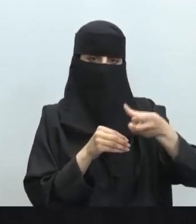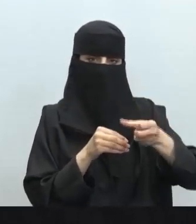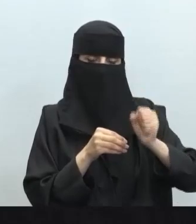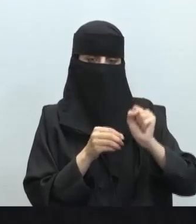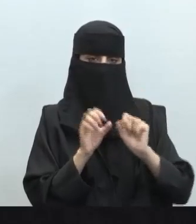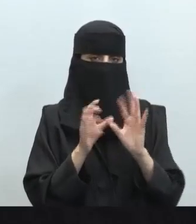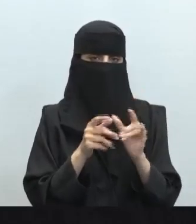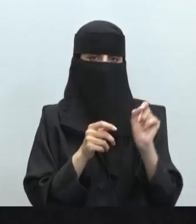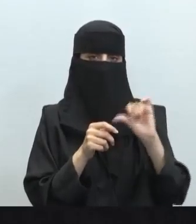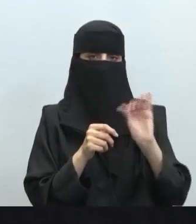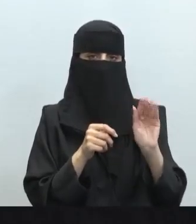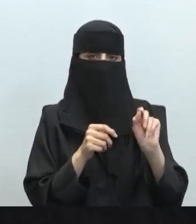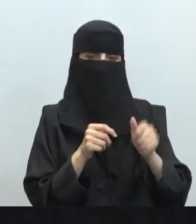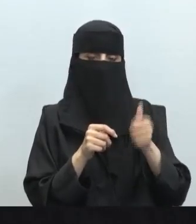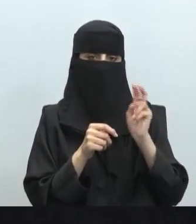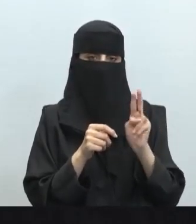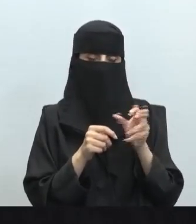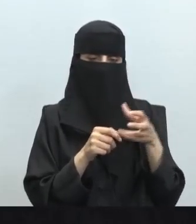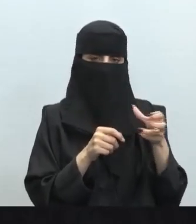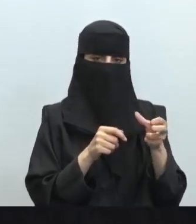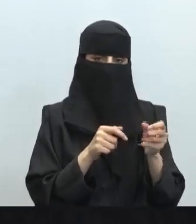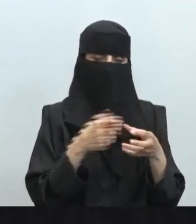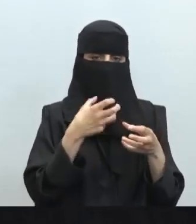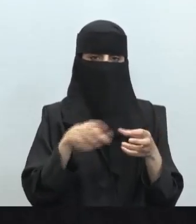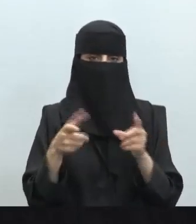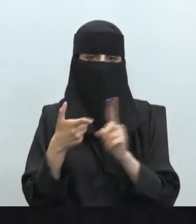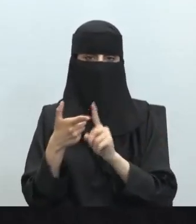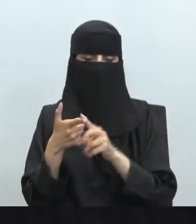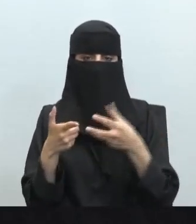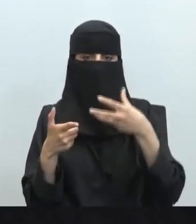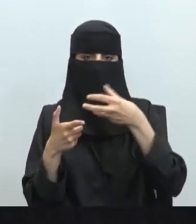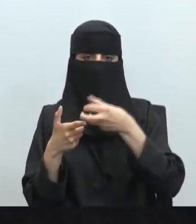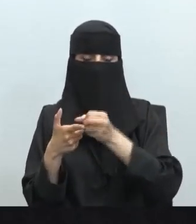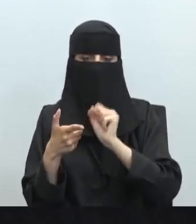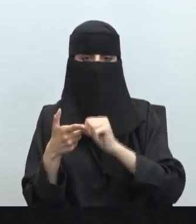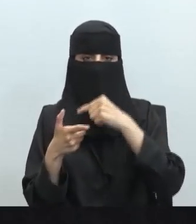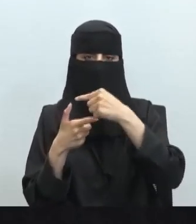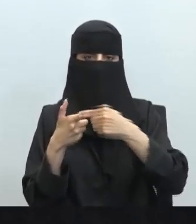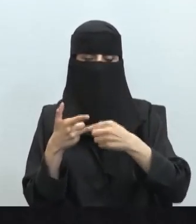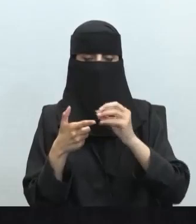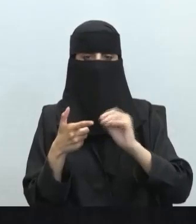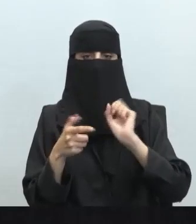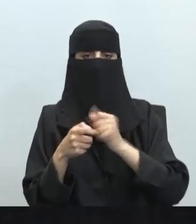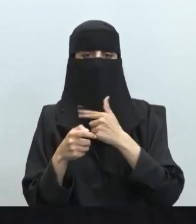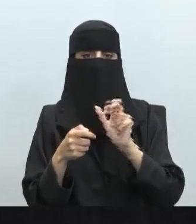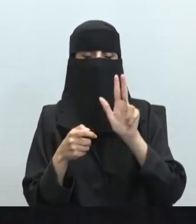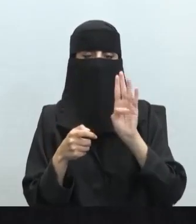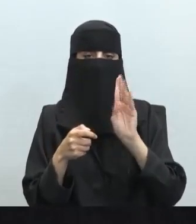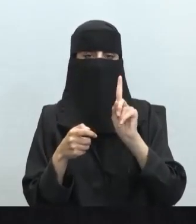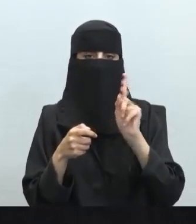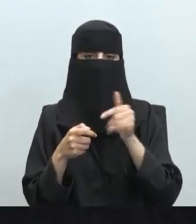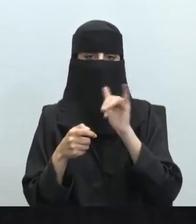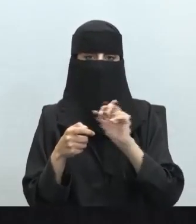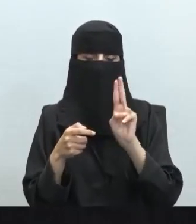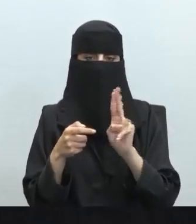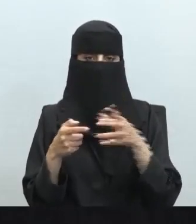المشع وفي المجموعه الثانيه في البروتين قاموا بحقن هذا البروتين بهذا الغلاف بالكبريت المشع ثم تتبعوا